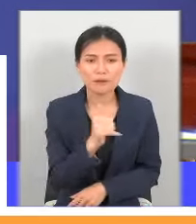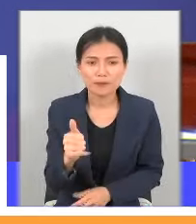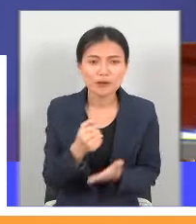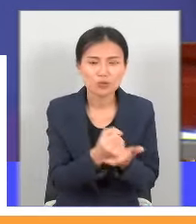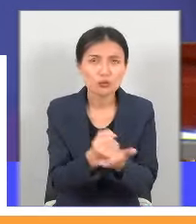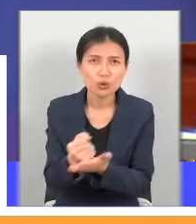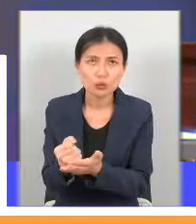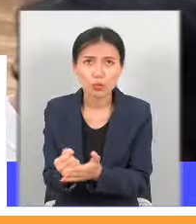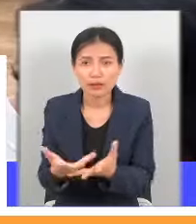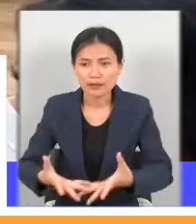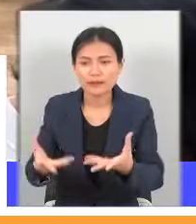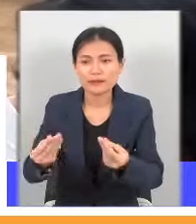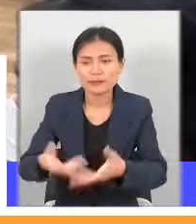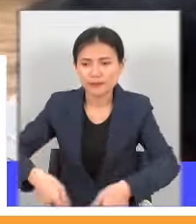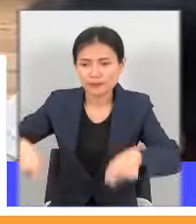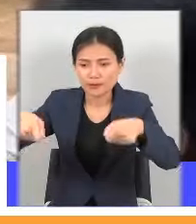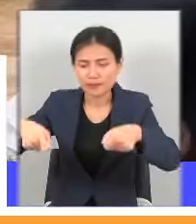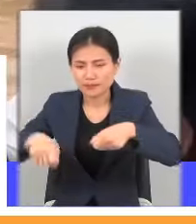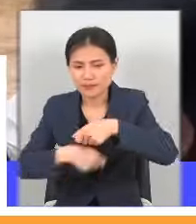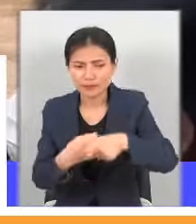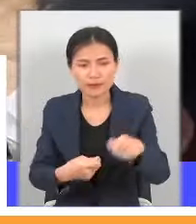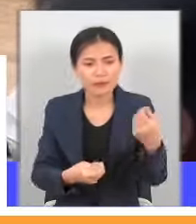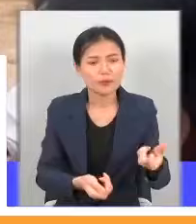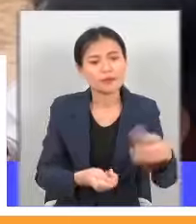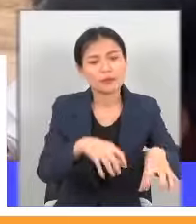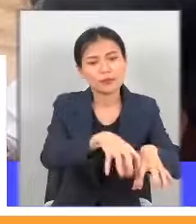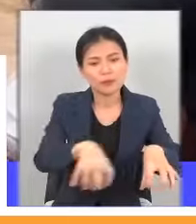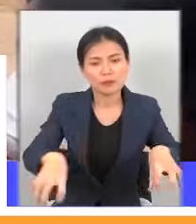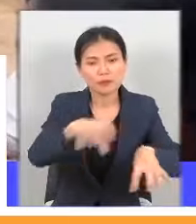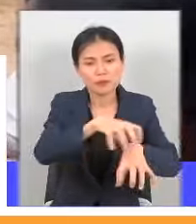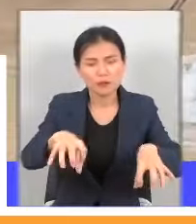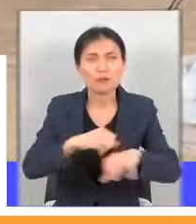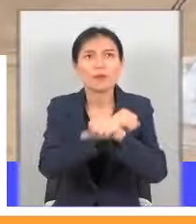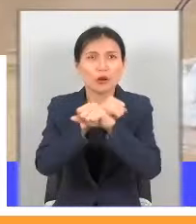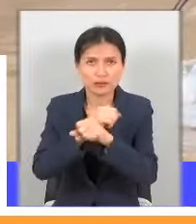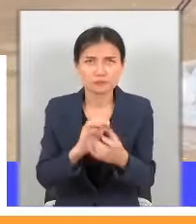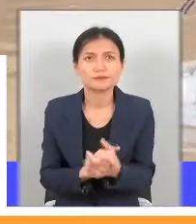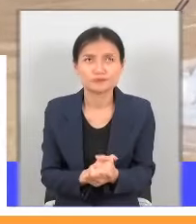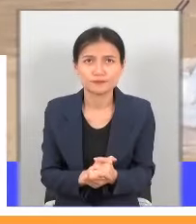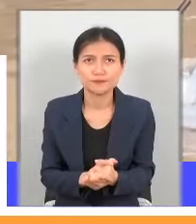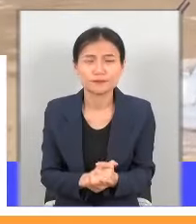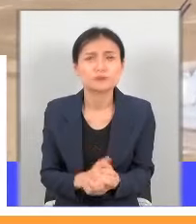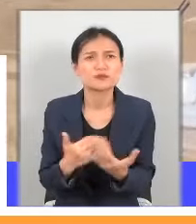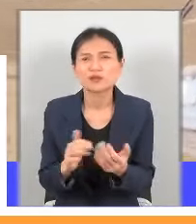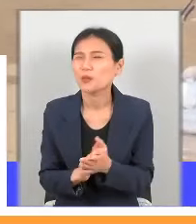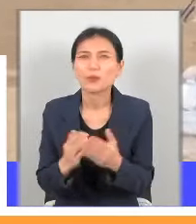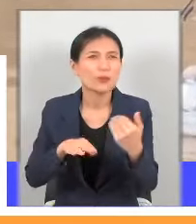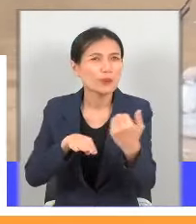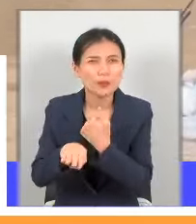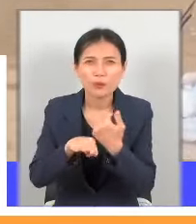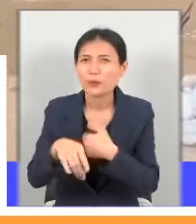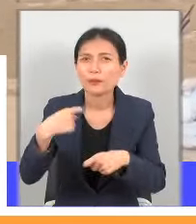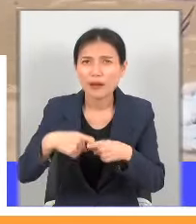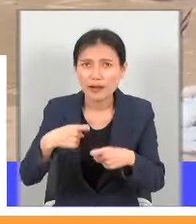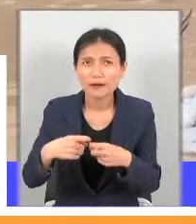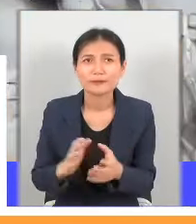นะคะเพราะไม่อย่างนั้นแล้วก็สร้างความเดือดร้อนให้กับชาวบ้านค่ะโดยเฉพาะอย่างยิ่งการสัญจรไปมานี่ลำบากเหลือเกินพื้นที่แรก